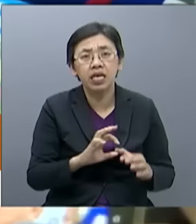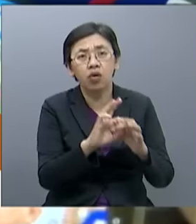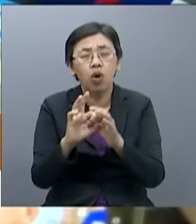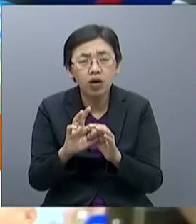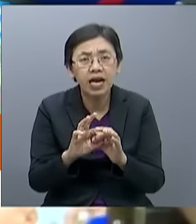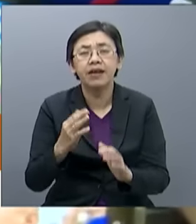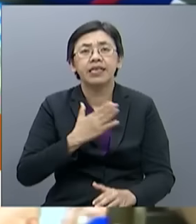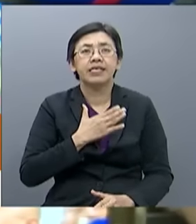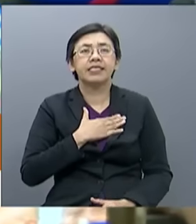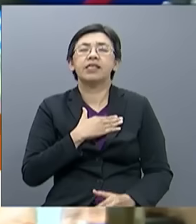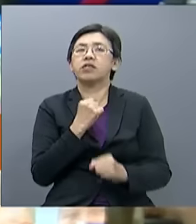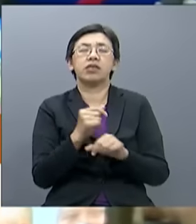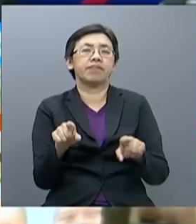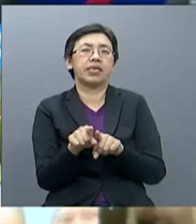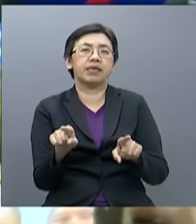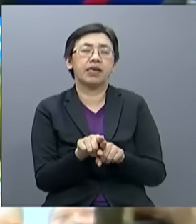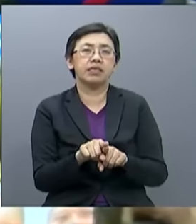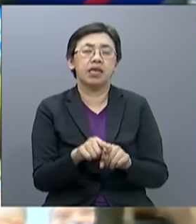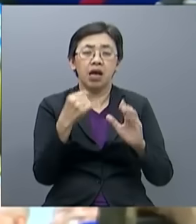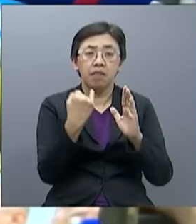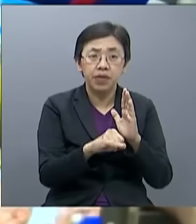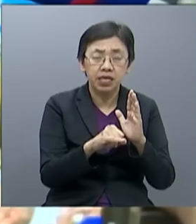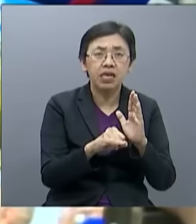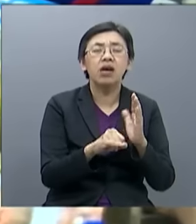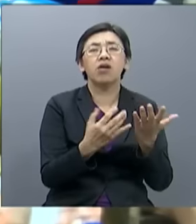ต้องดำเนินการเช่นเดียวกันครับทั้งทางวินัยและอาญา